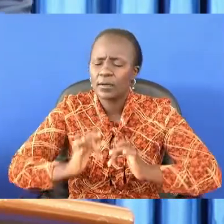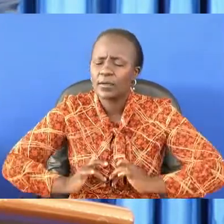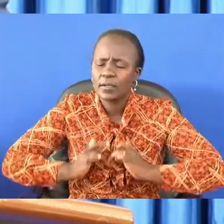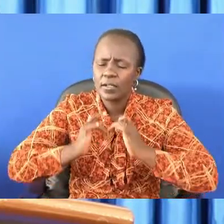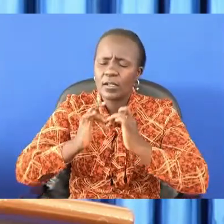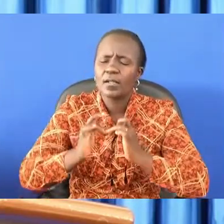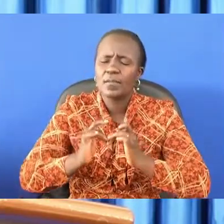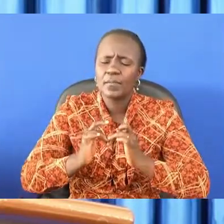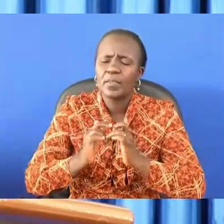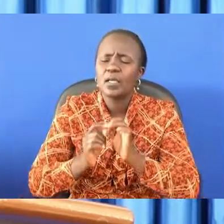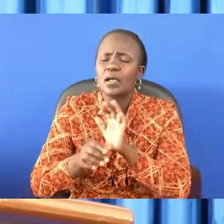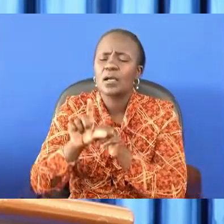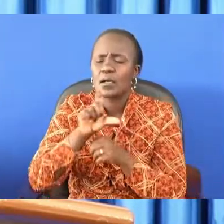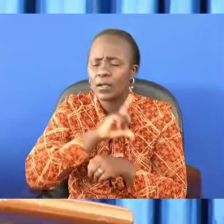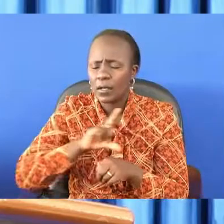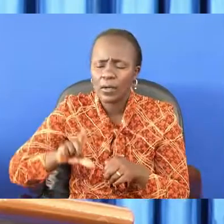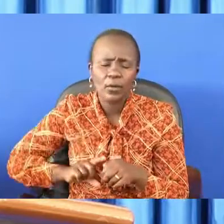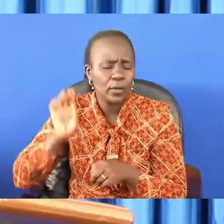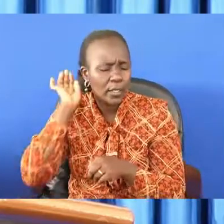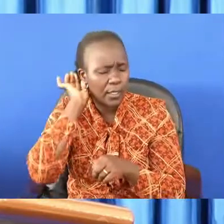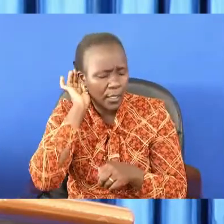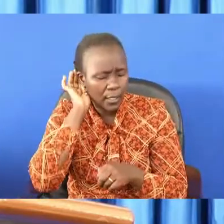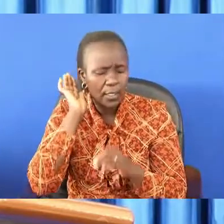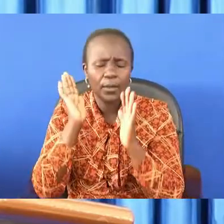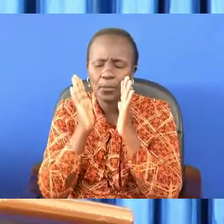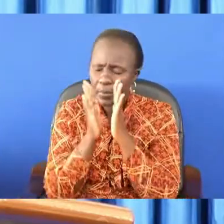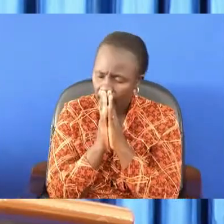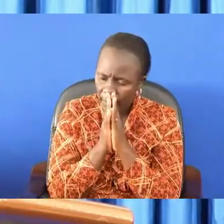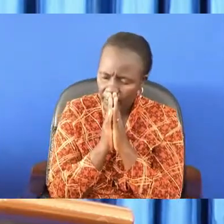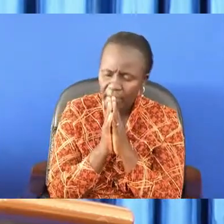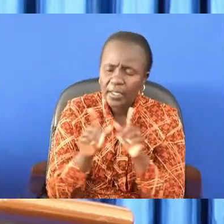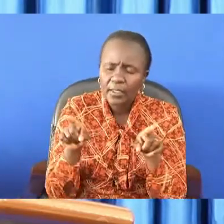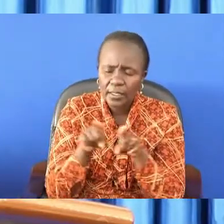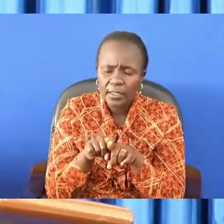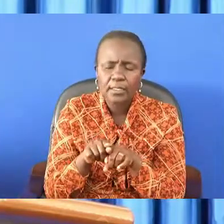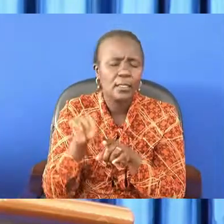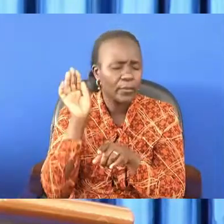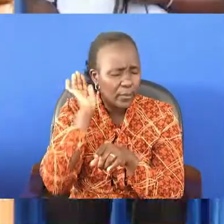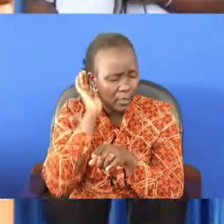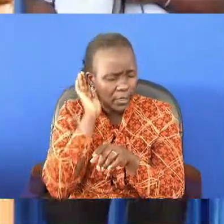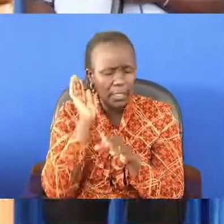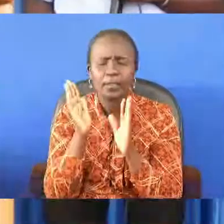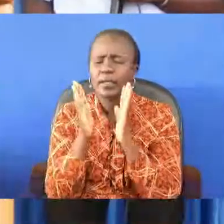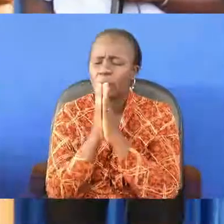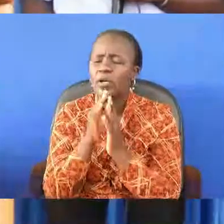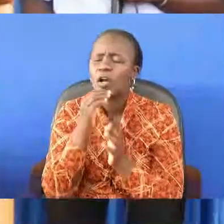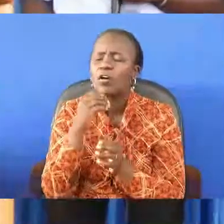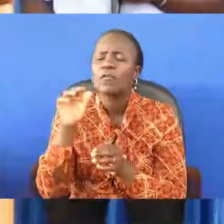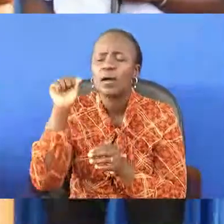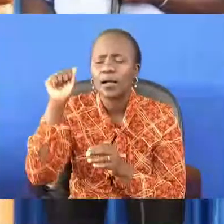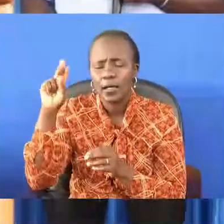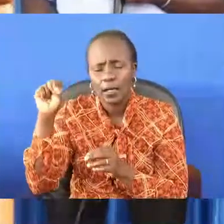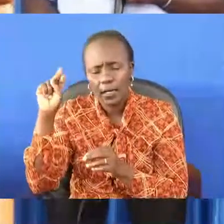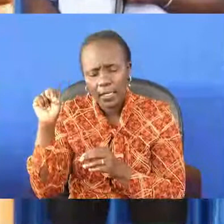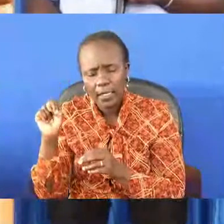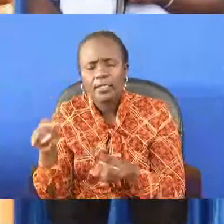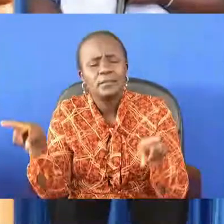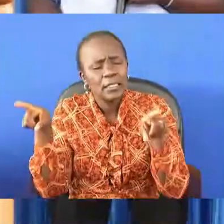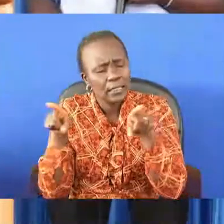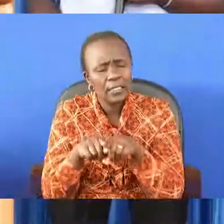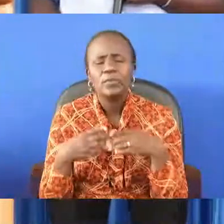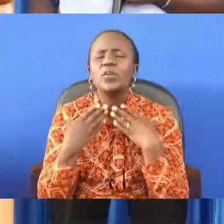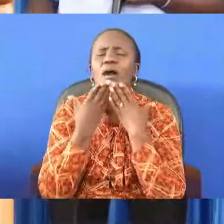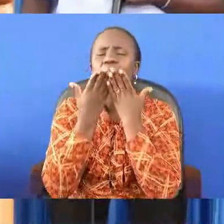Mungu na Bwana wetu kasikia maombi yao. Kama vile ulisikia ombi la Ana, Bwana ukaweza hata